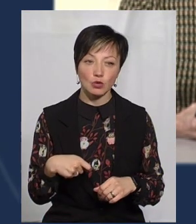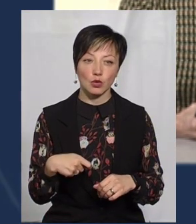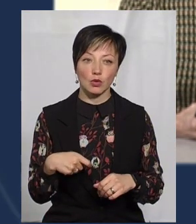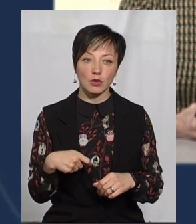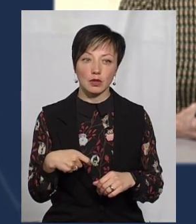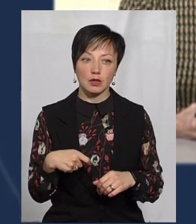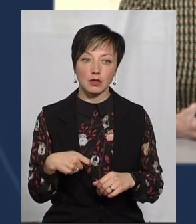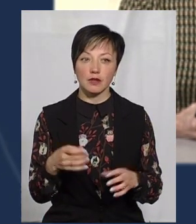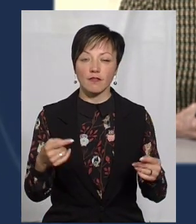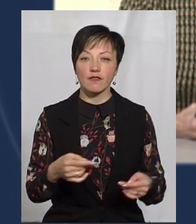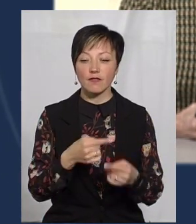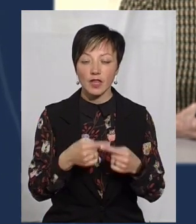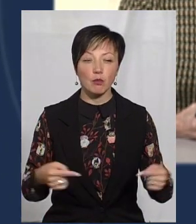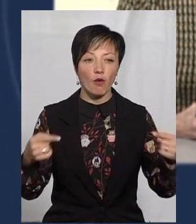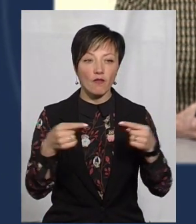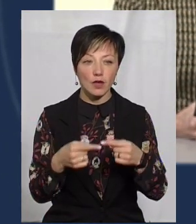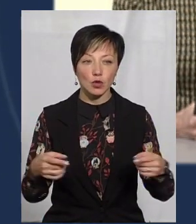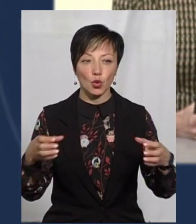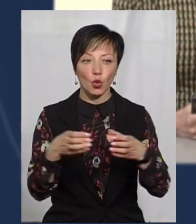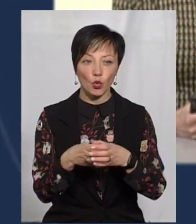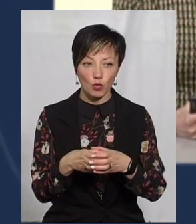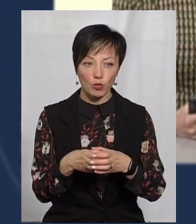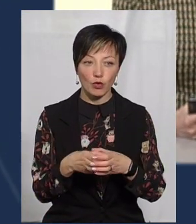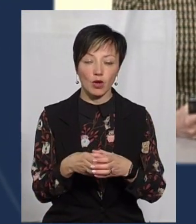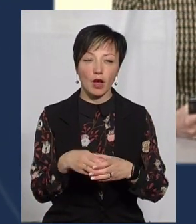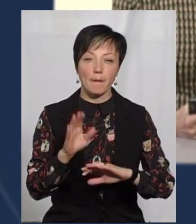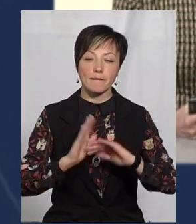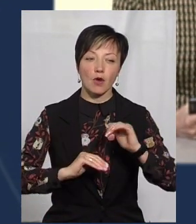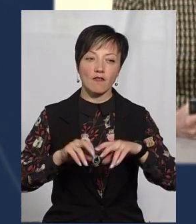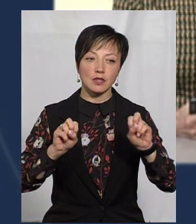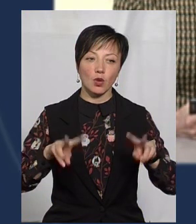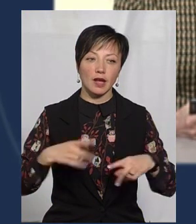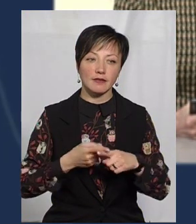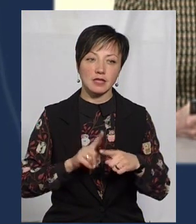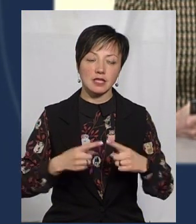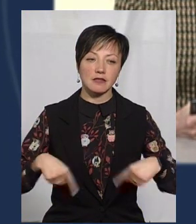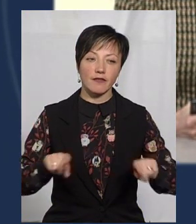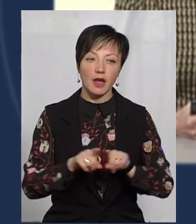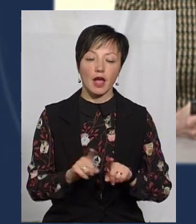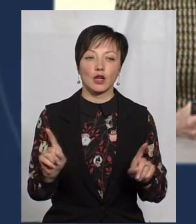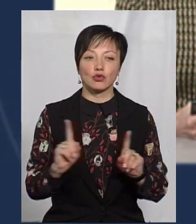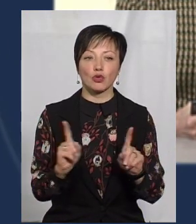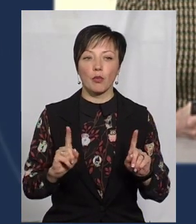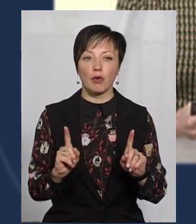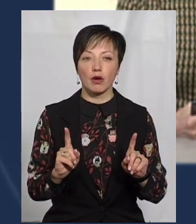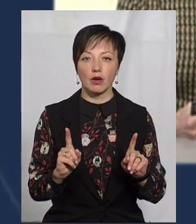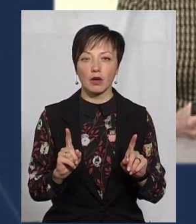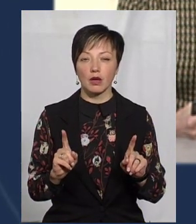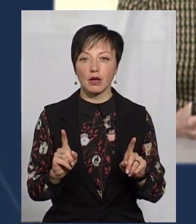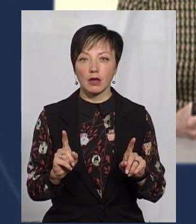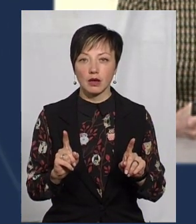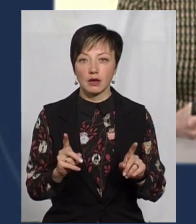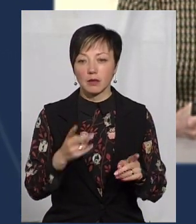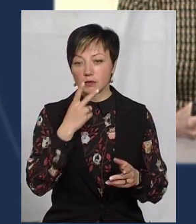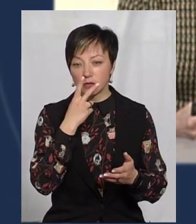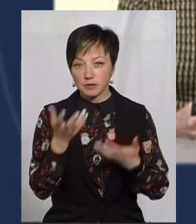з відповідною групою професіоналів в цій сфері, для того, щоб розкачувати